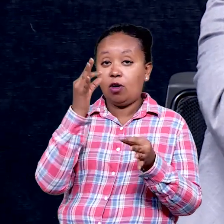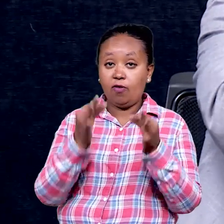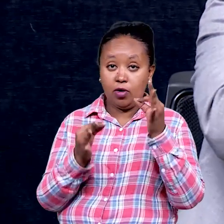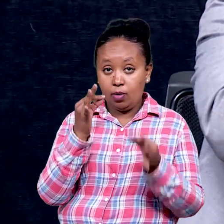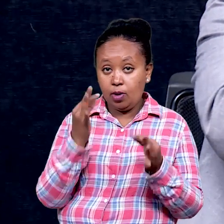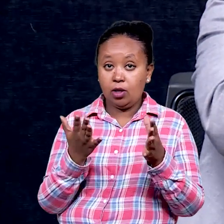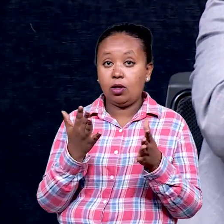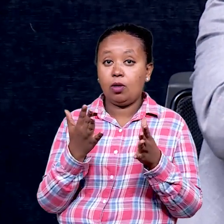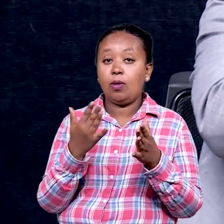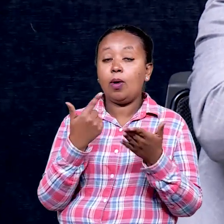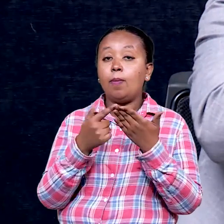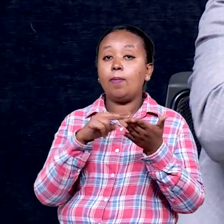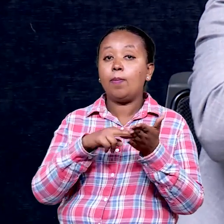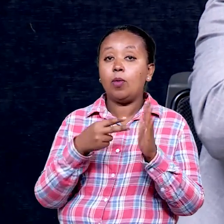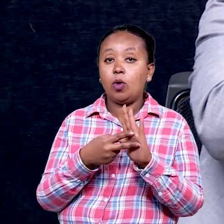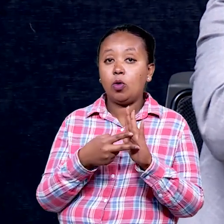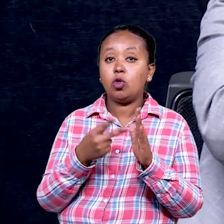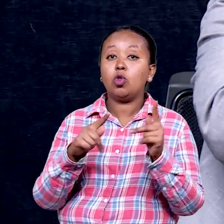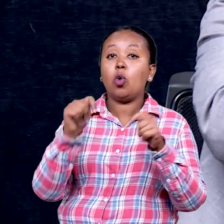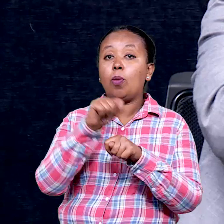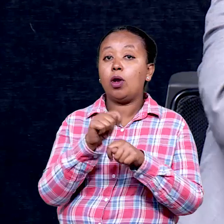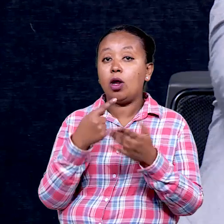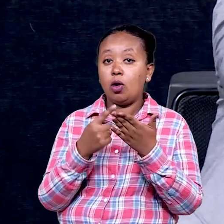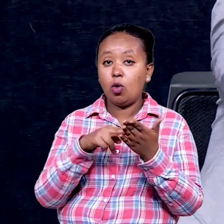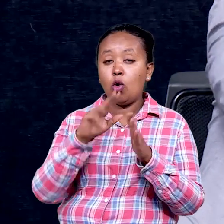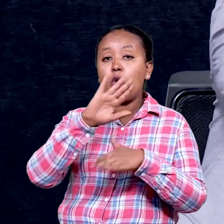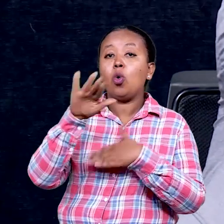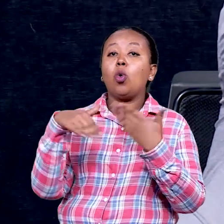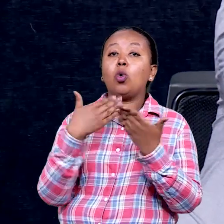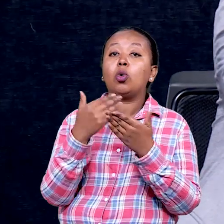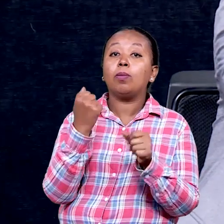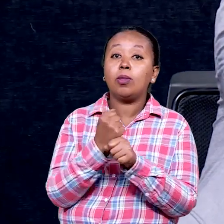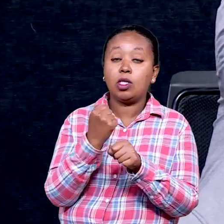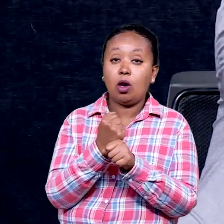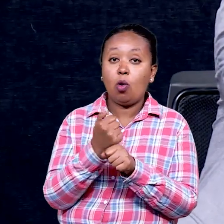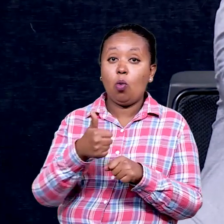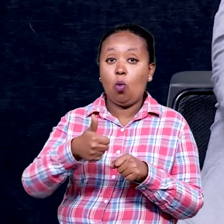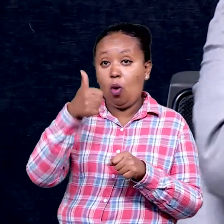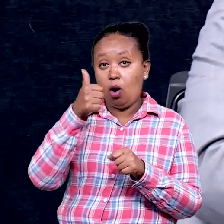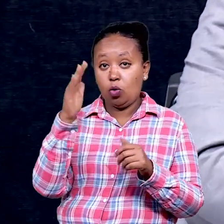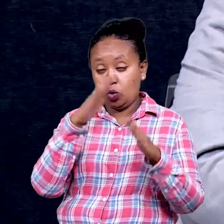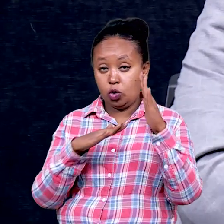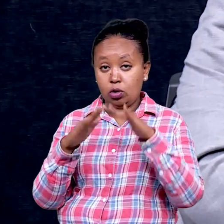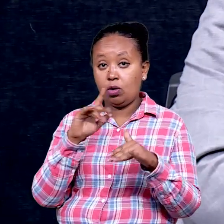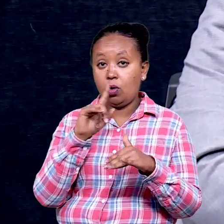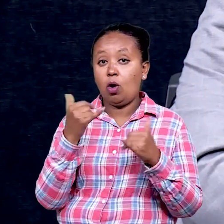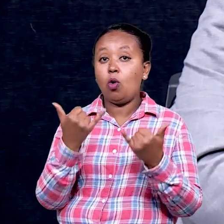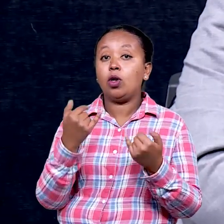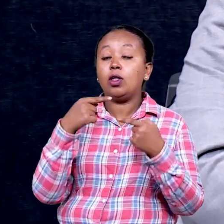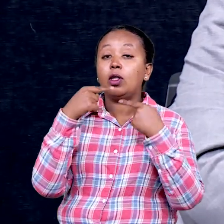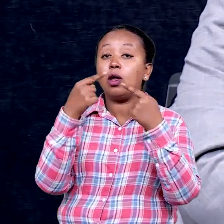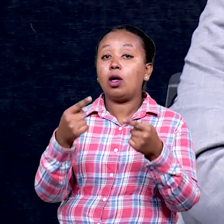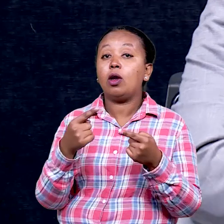ለፍርድ ቤቱ ይሄ ማለት ለሆነ ተቋም ይሄ ማለት ለሁሉም የሚሰራውን ዋናውን ችግር ነው አሁን